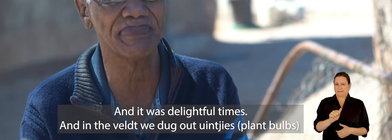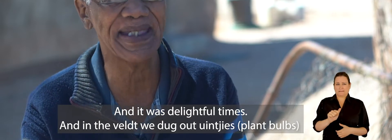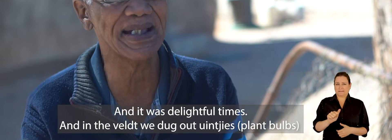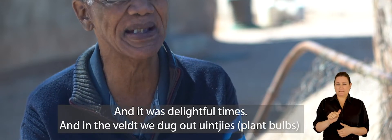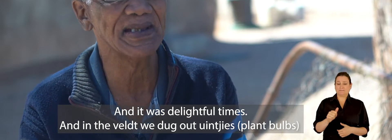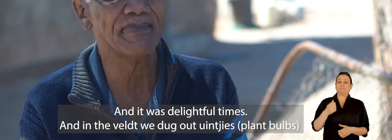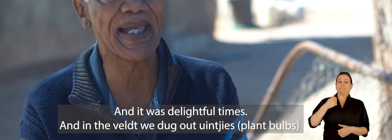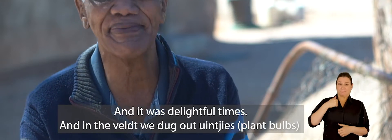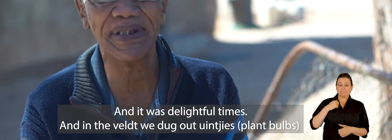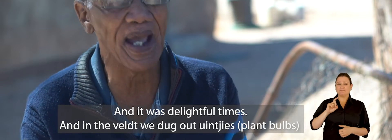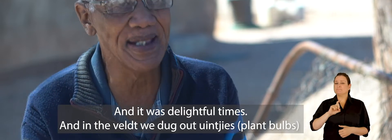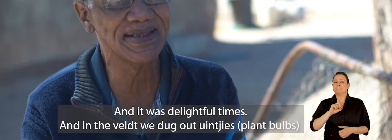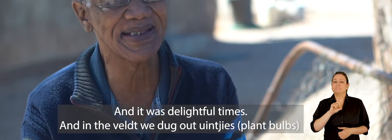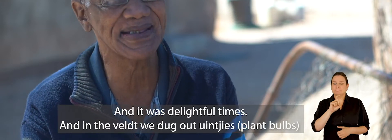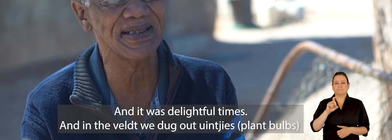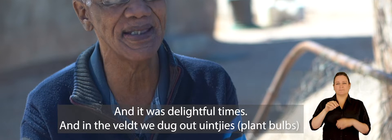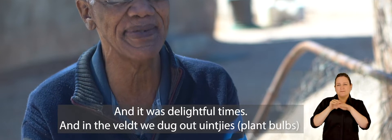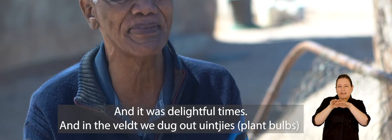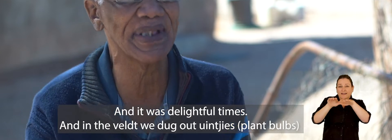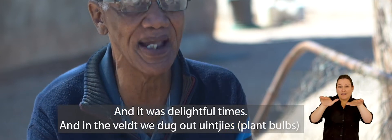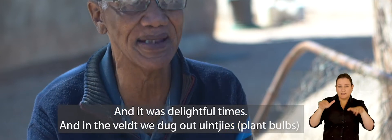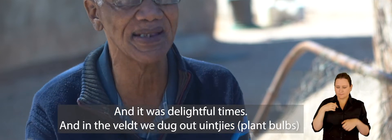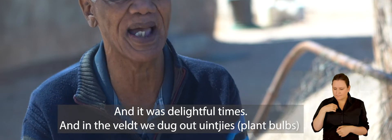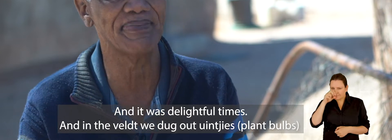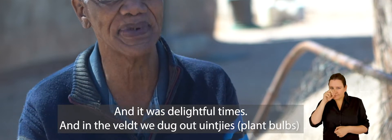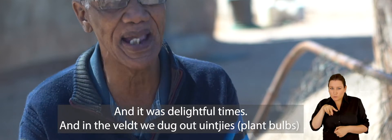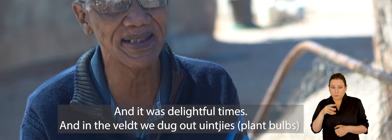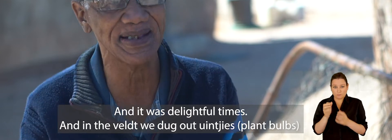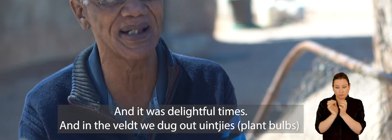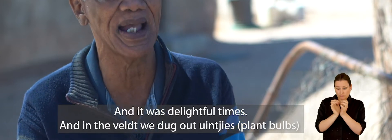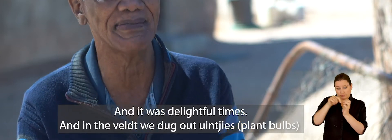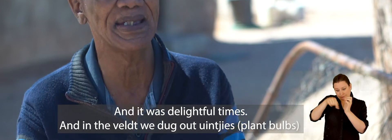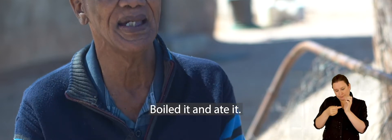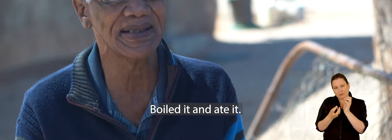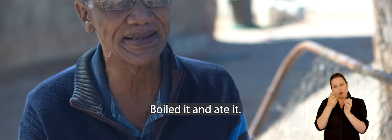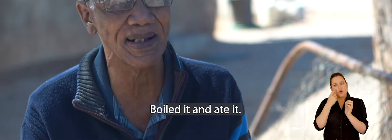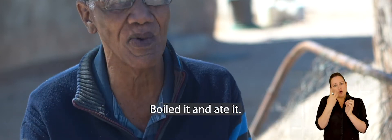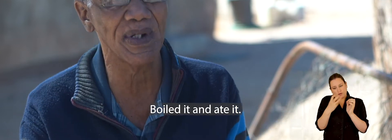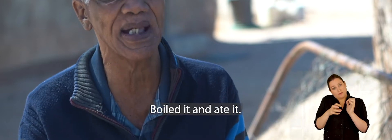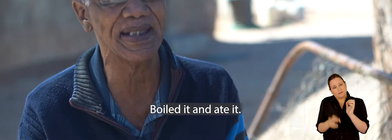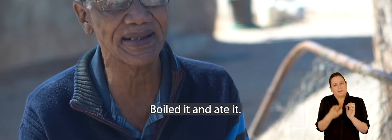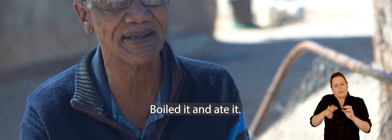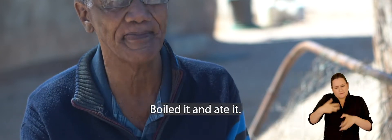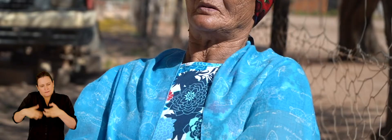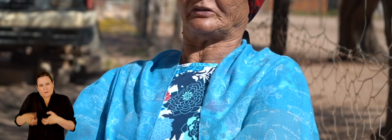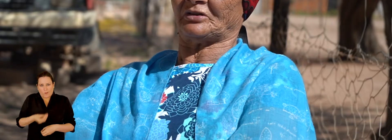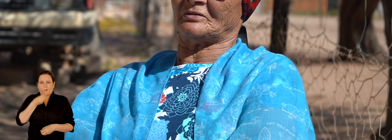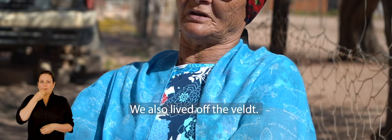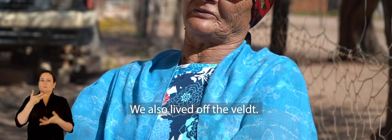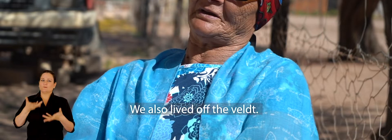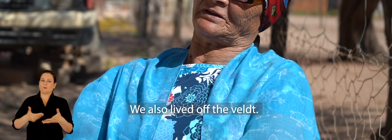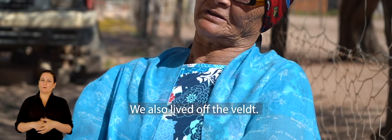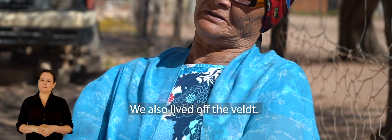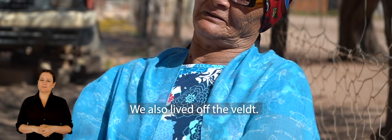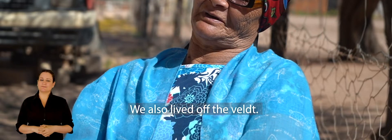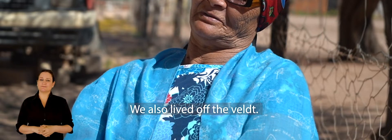het ons baie van die eindjes, jy weet hoe die eindjes daar, die eindjes gegrawe, dit gekook, geëet. Ons het ook